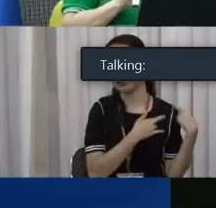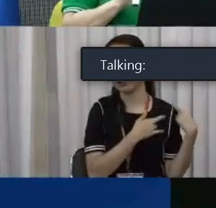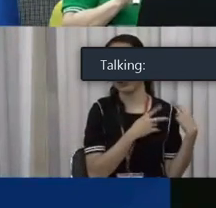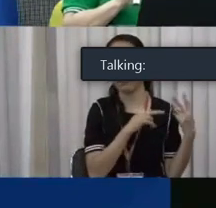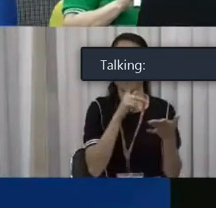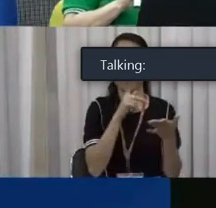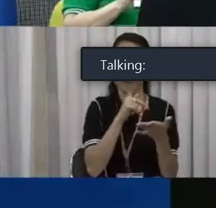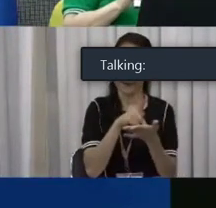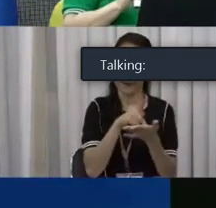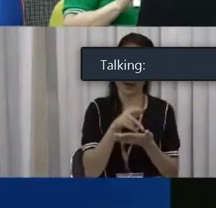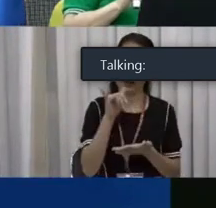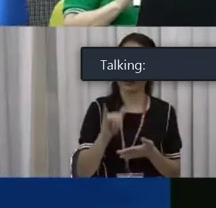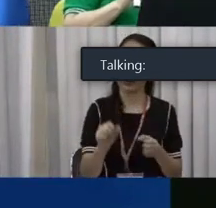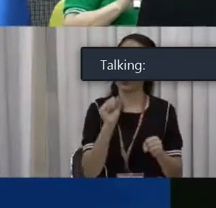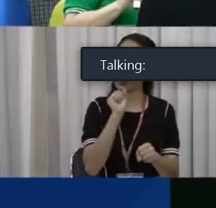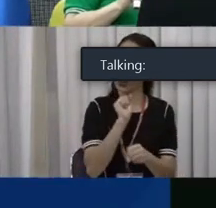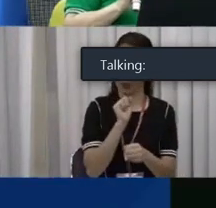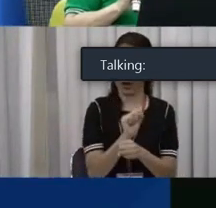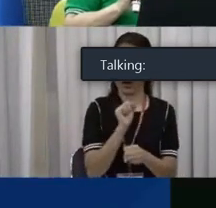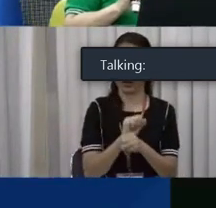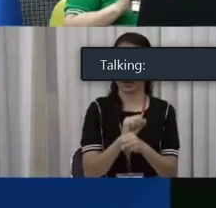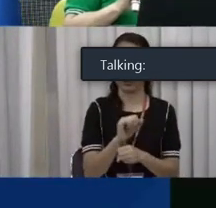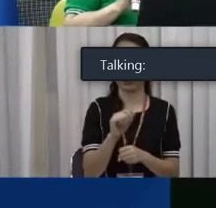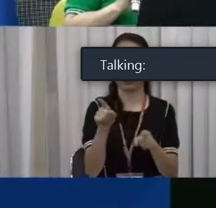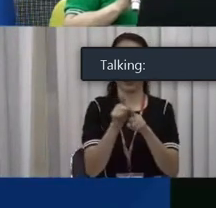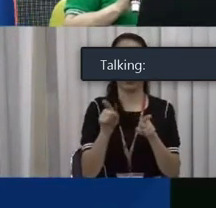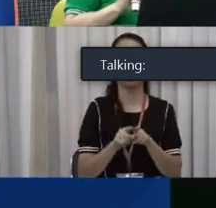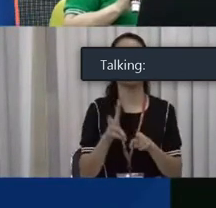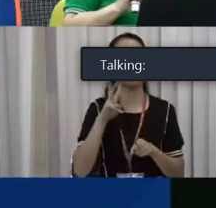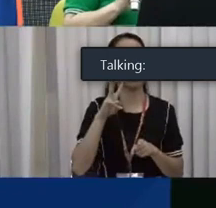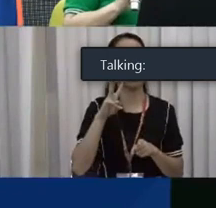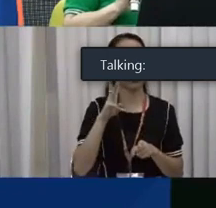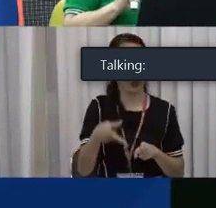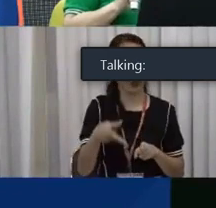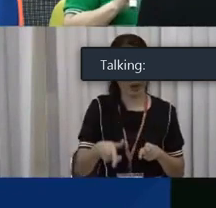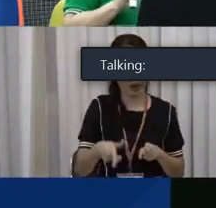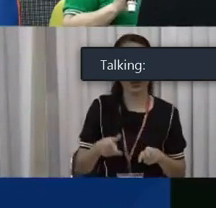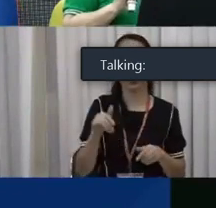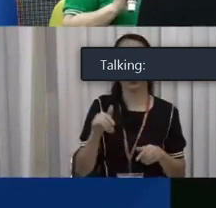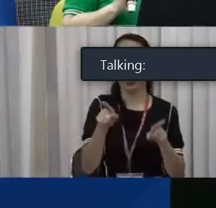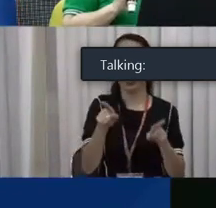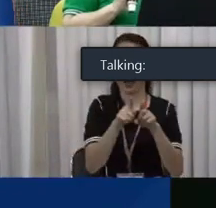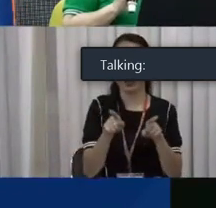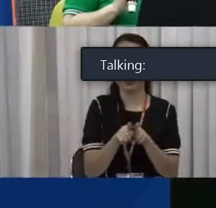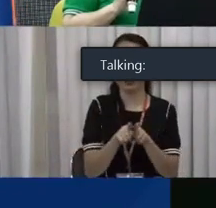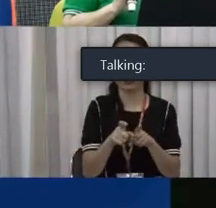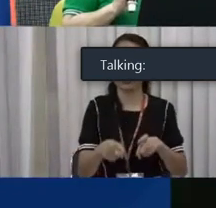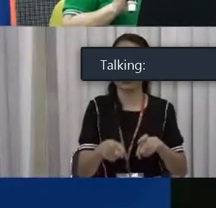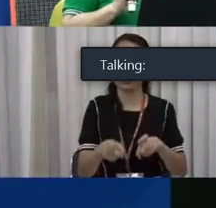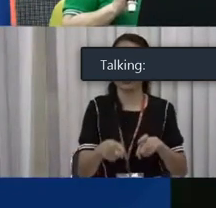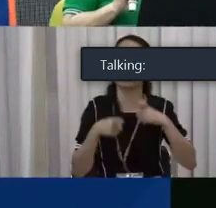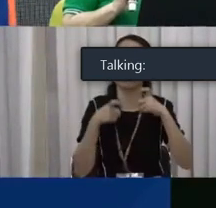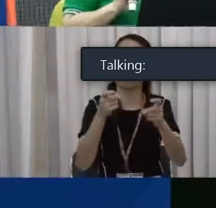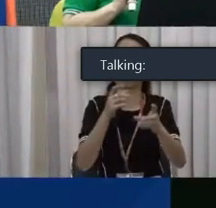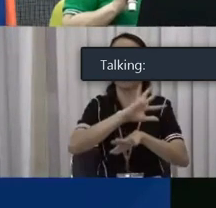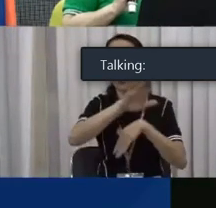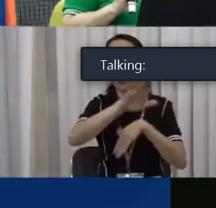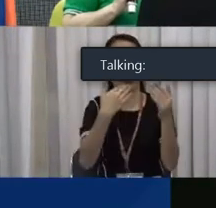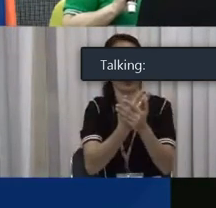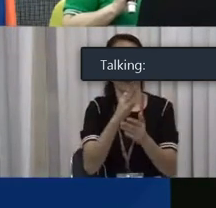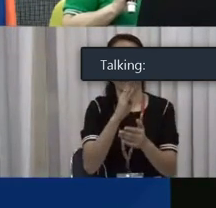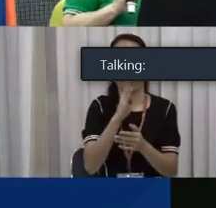na. Pay the employees as well as give all other benefits due them under the